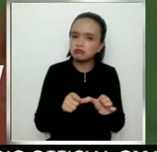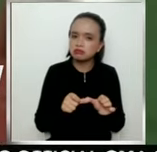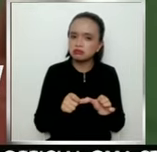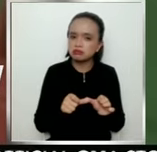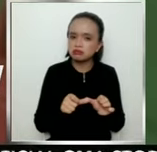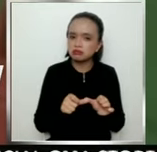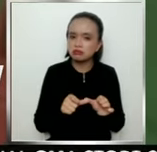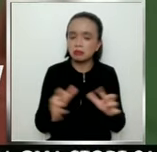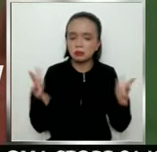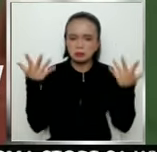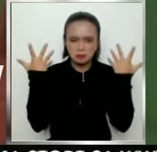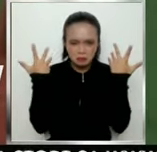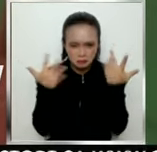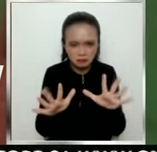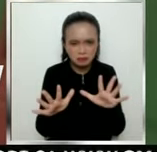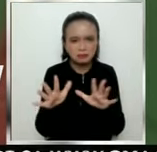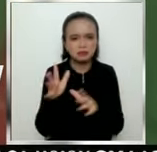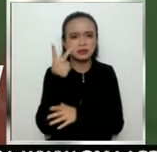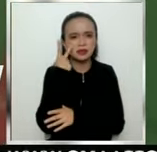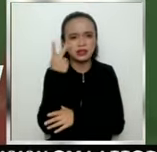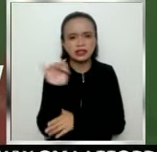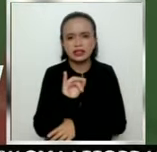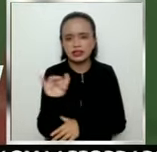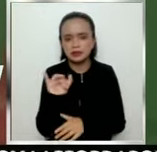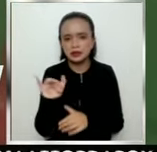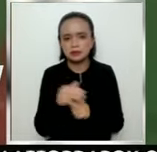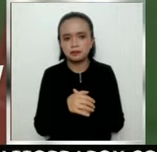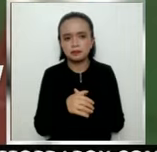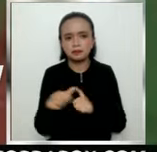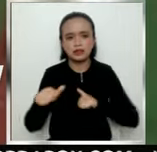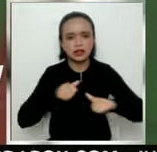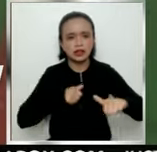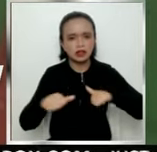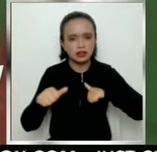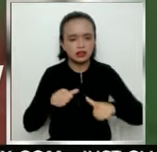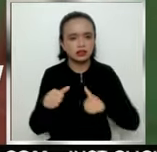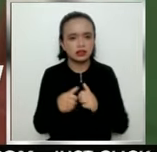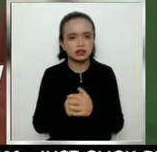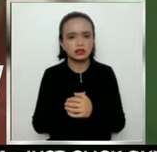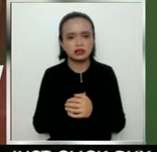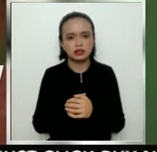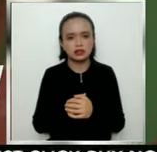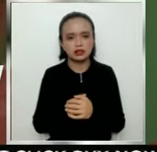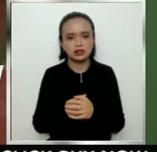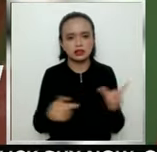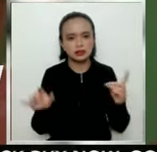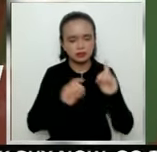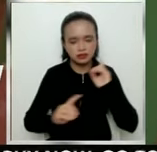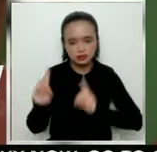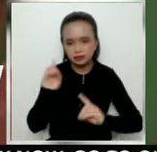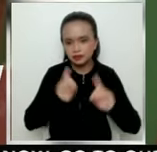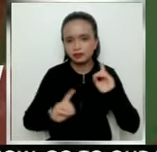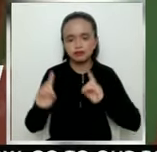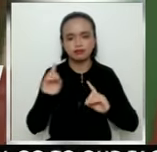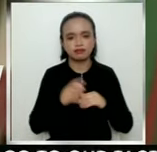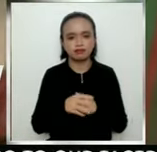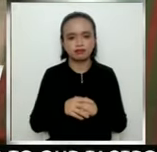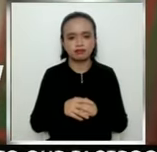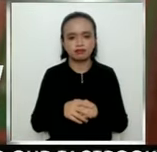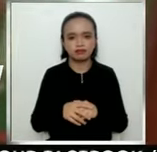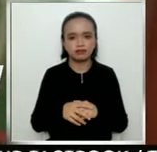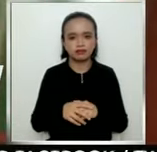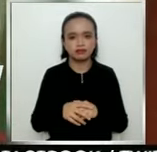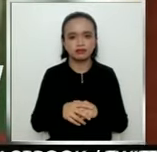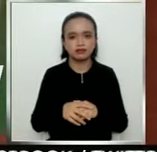pagkatapos nung amihan, parang nag-lay low siya sa action eh. Napunta siya sa drama. Napunta pa ako sa paggawa ng anak.